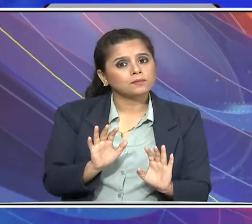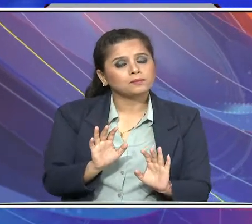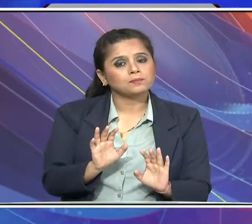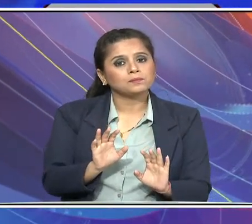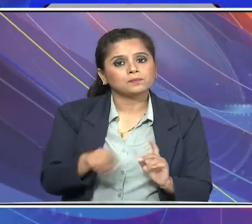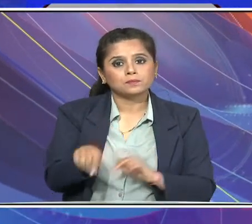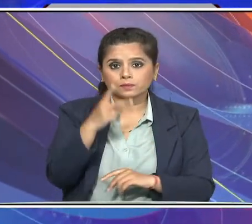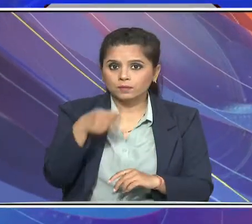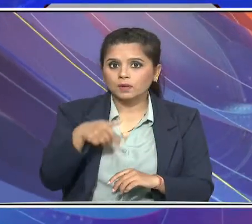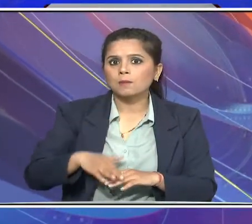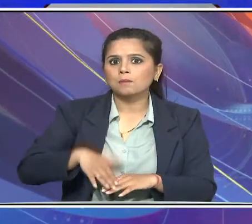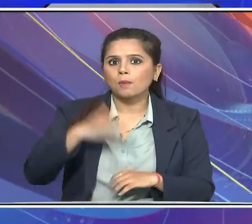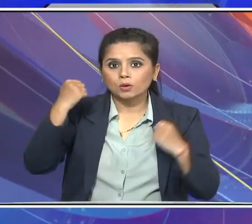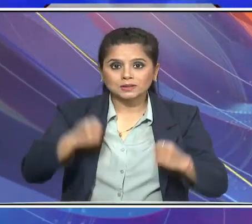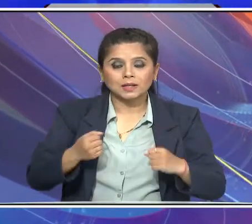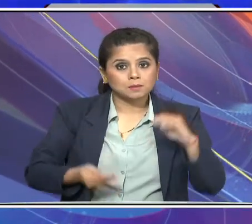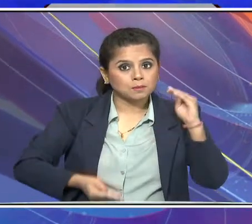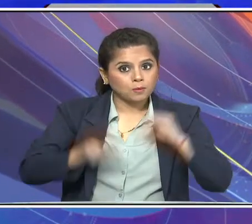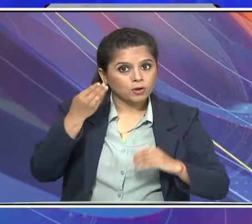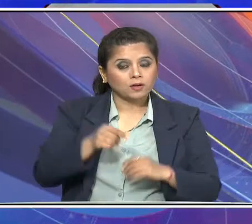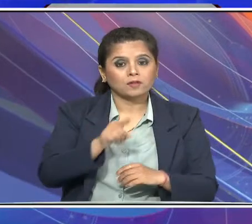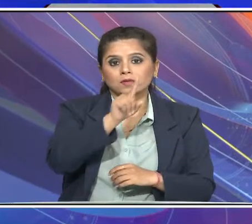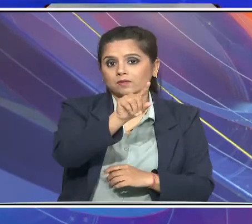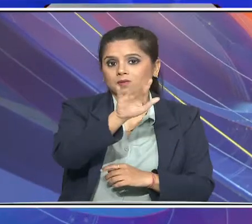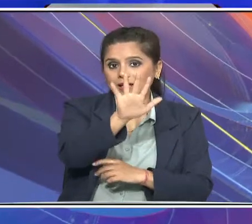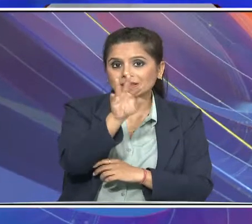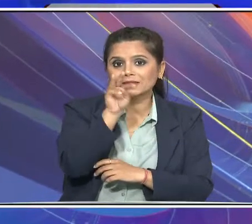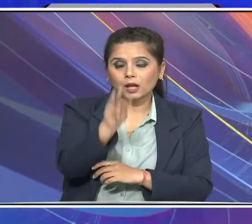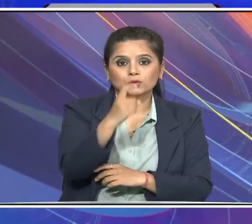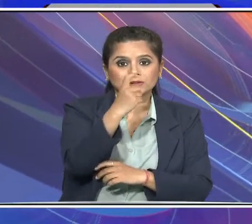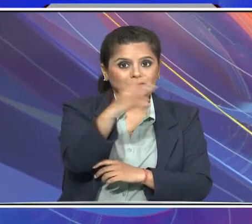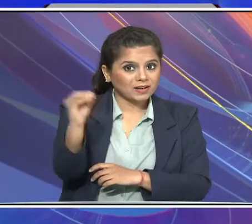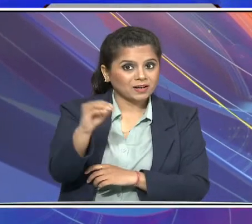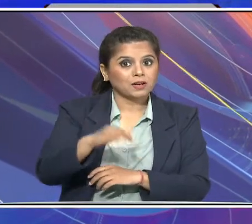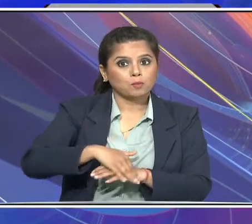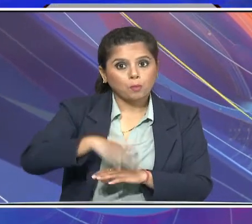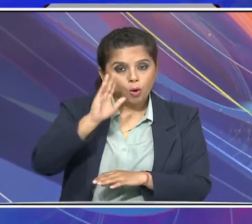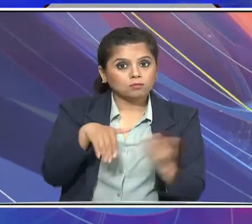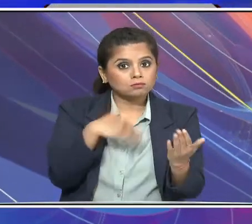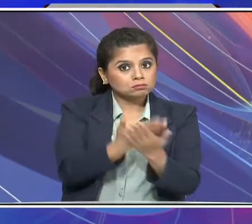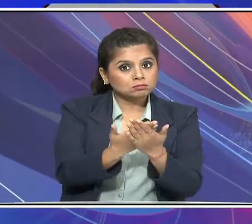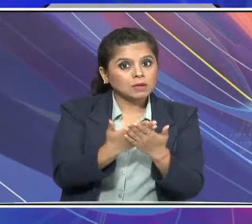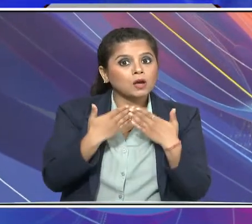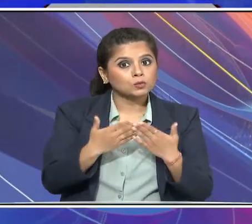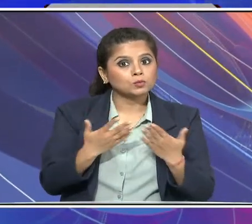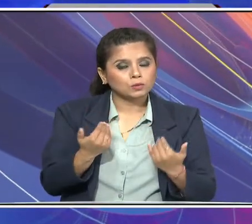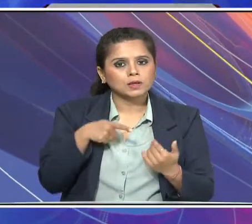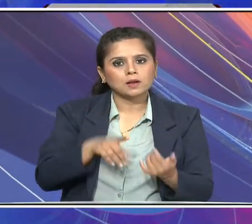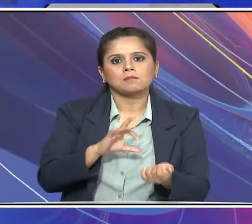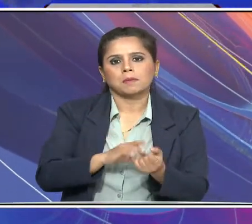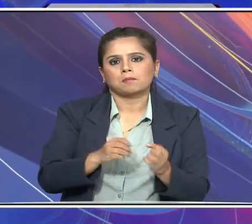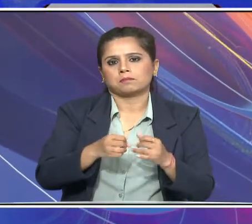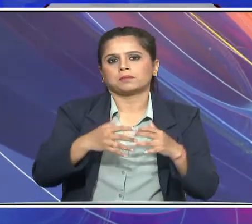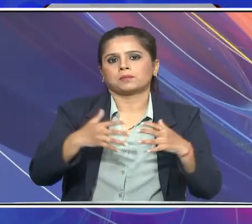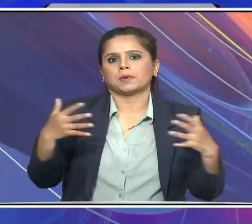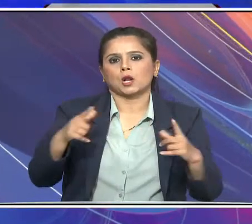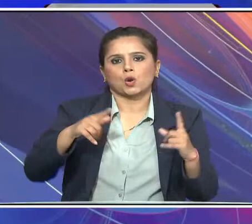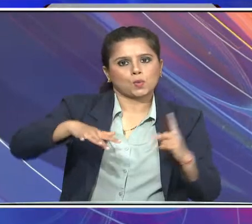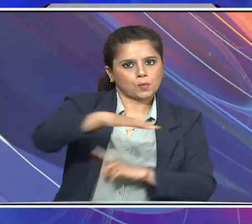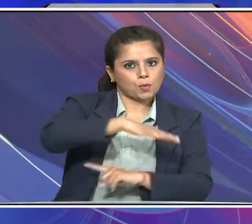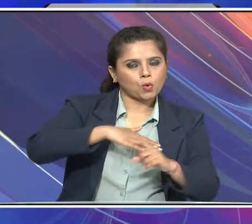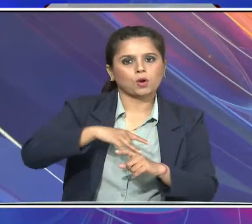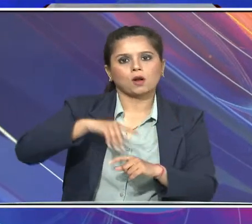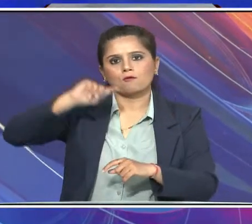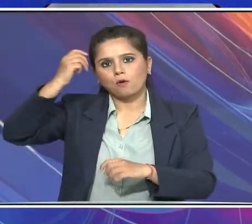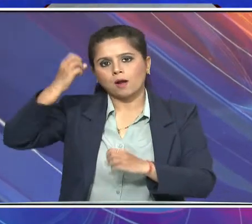ऑफ इंक्रीस इन सिट्स 15700 आईटी बिल हेल्प उस तुकेटेड तू डी मेडिकल सेक्टर लोकल और ग्लोबल स